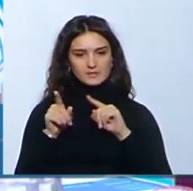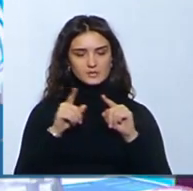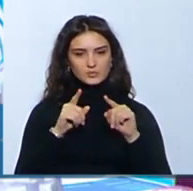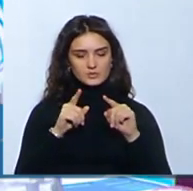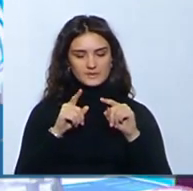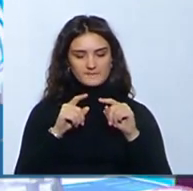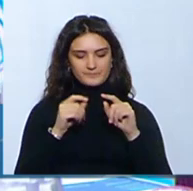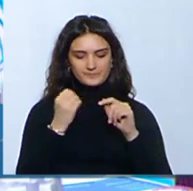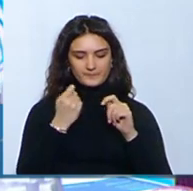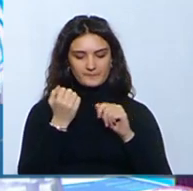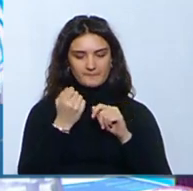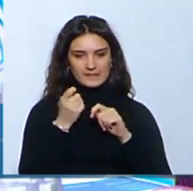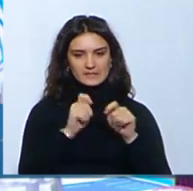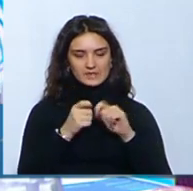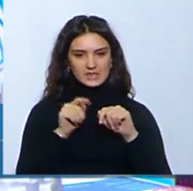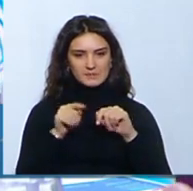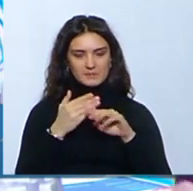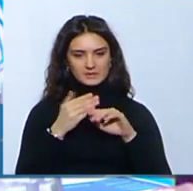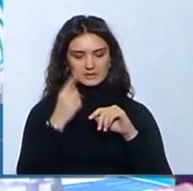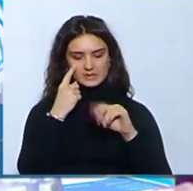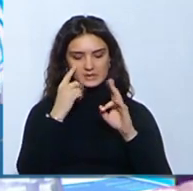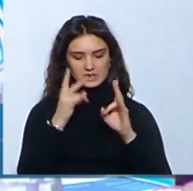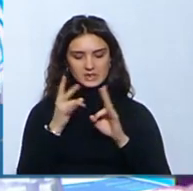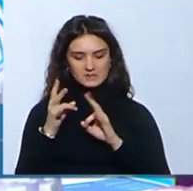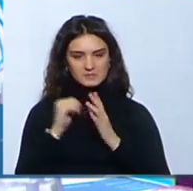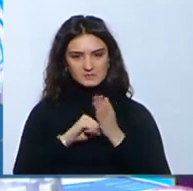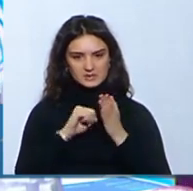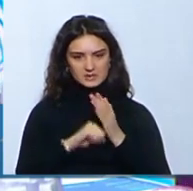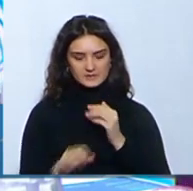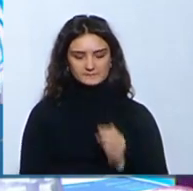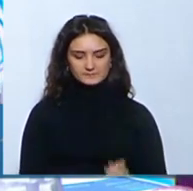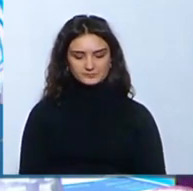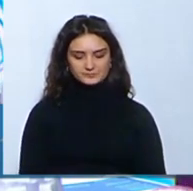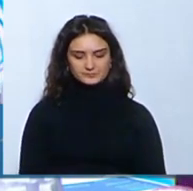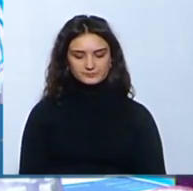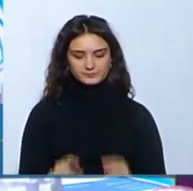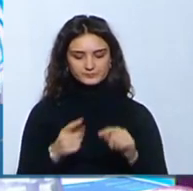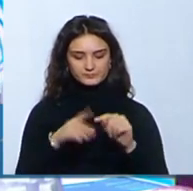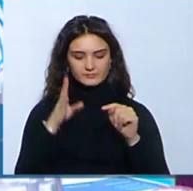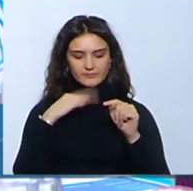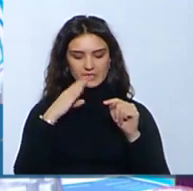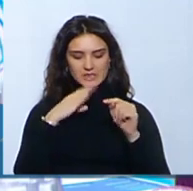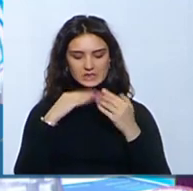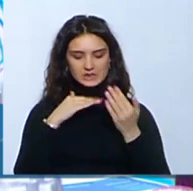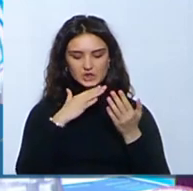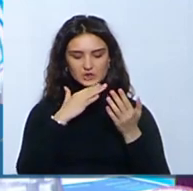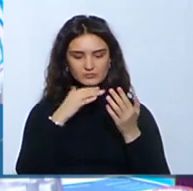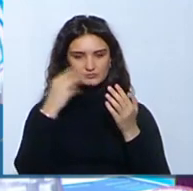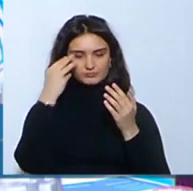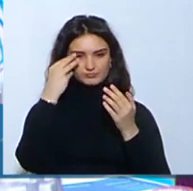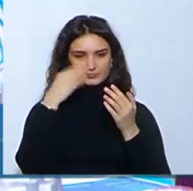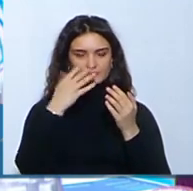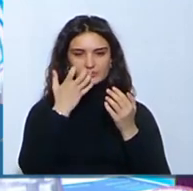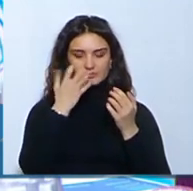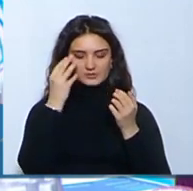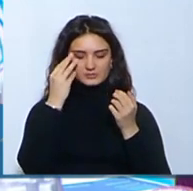ხსნარია ნივთიერება, ვთქვათ, თვალის დაზიანების მიზეზი, თქვენ ბრძანეთ, რომ გამდინარე წყლის ჭავქვეშ, თბილი